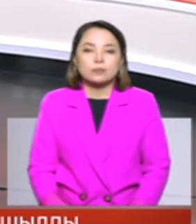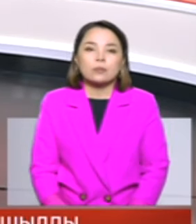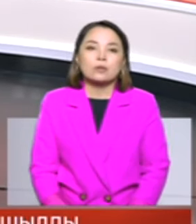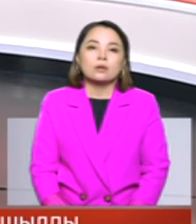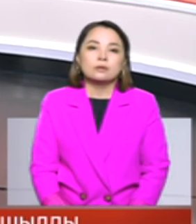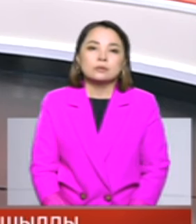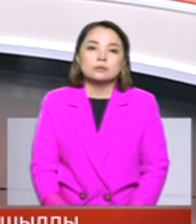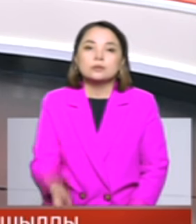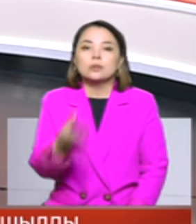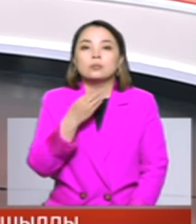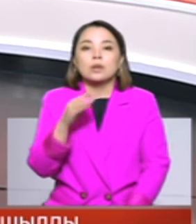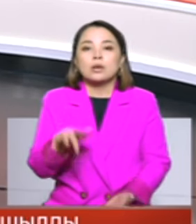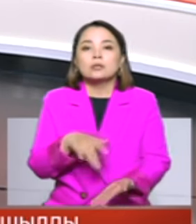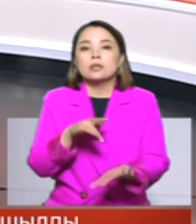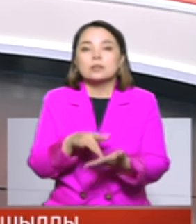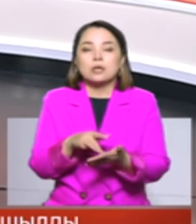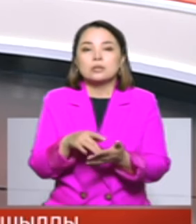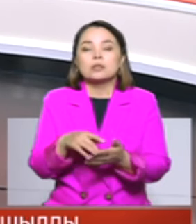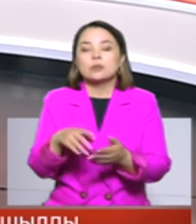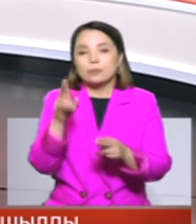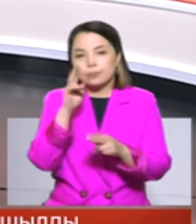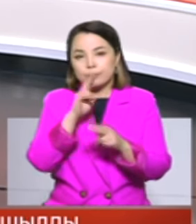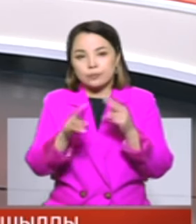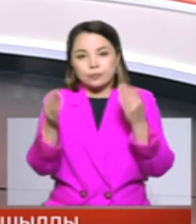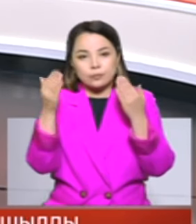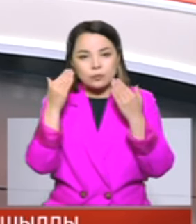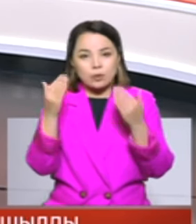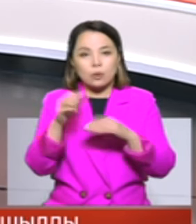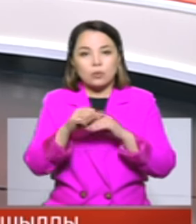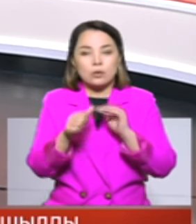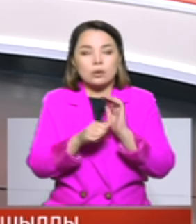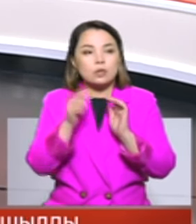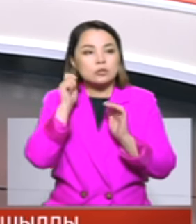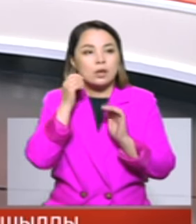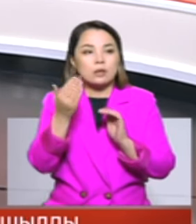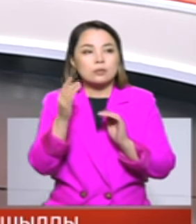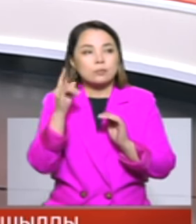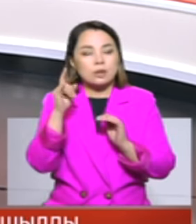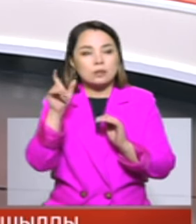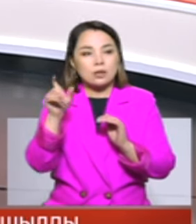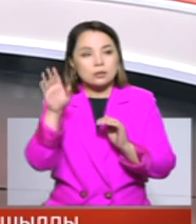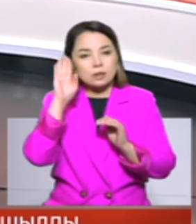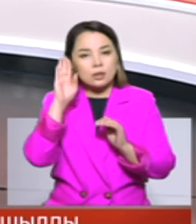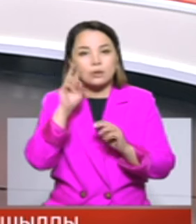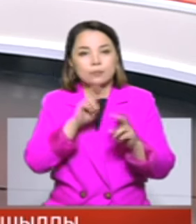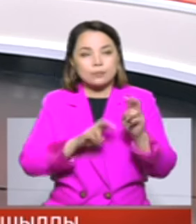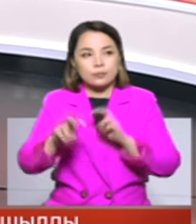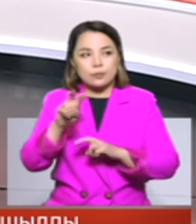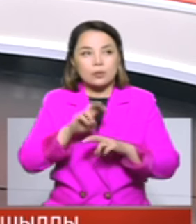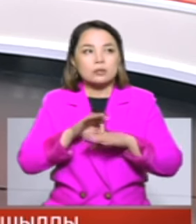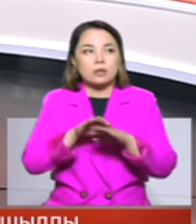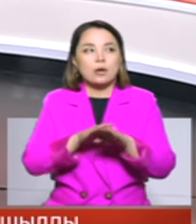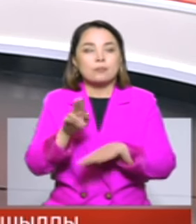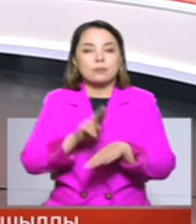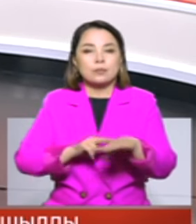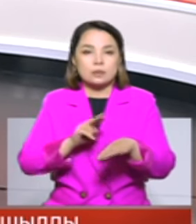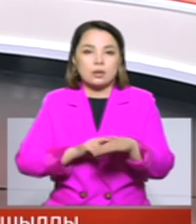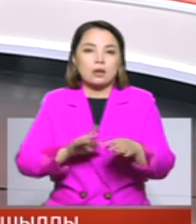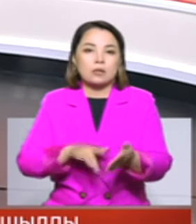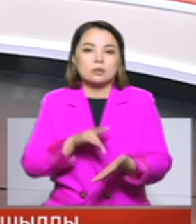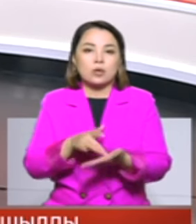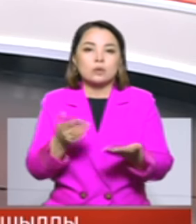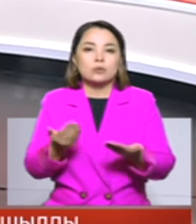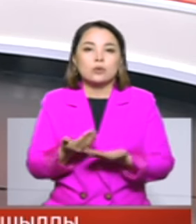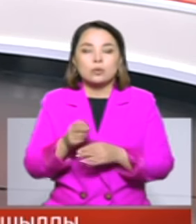Өзге ақпарат қойсамыз, Семей қаласында үс-түссіз жоғалған 16 жастағы баланы іздеуге полиция гарнизон жұмылдырылды. Семей қаласының